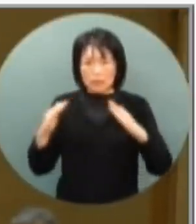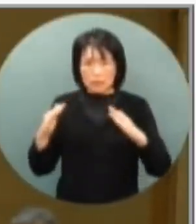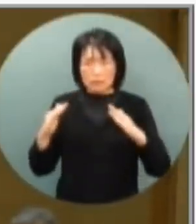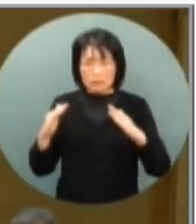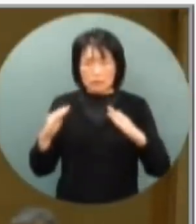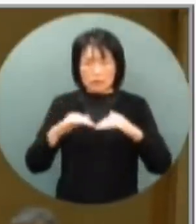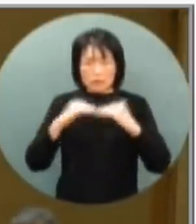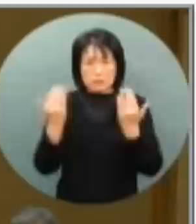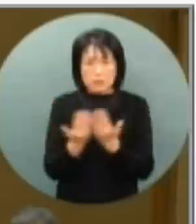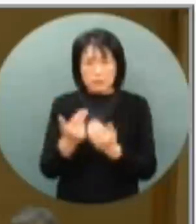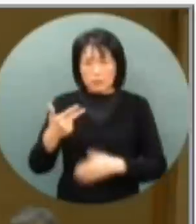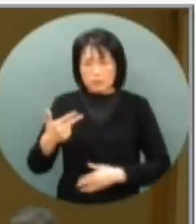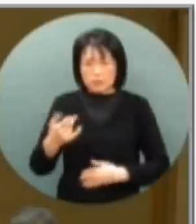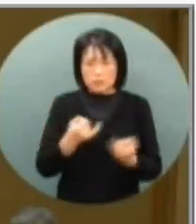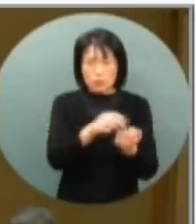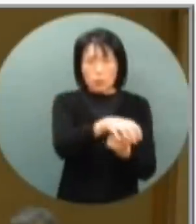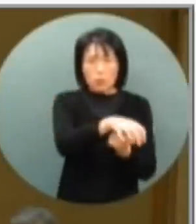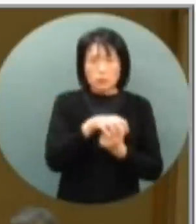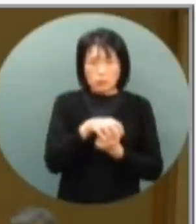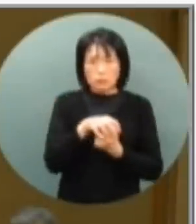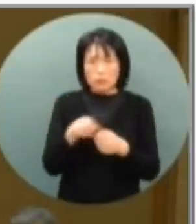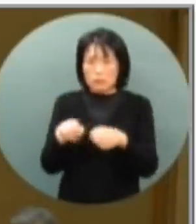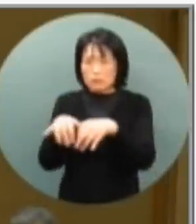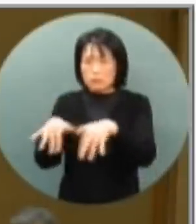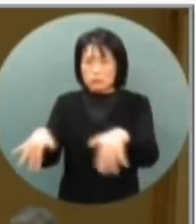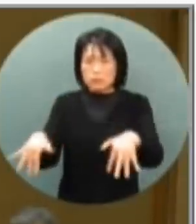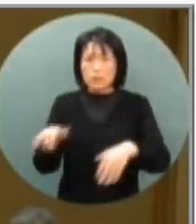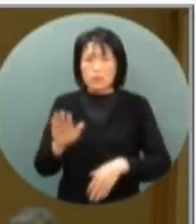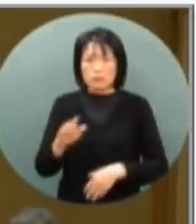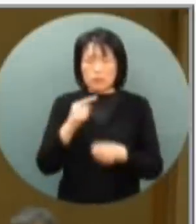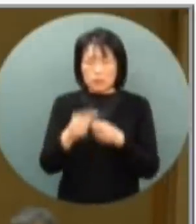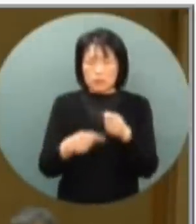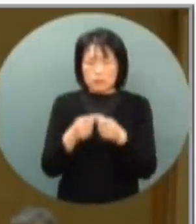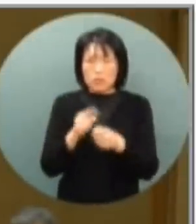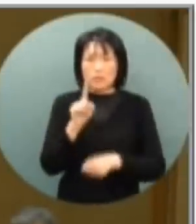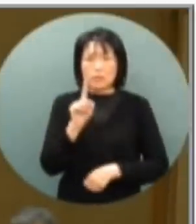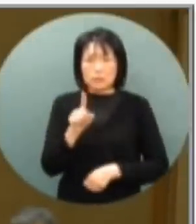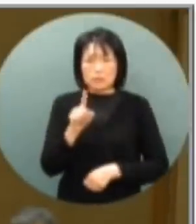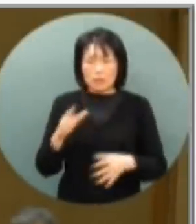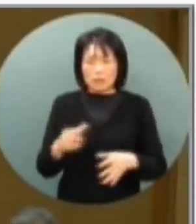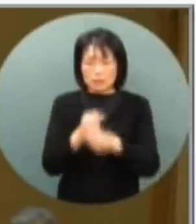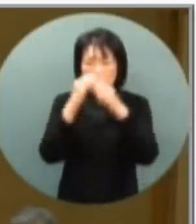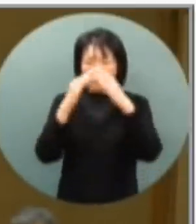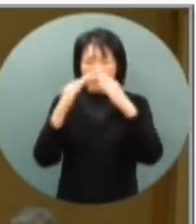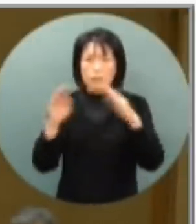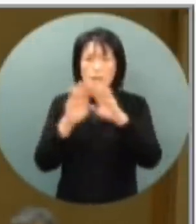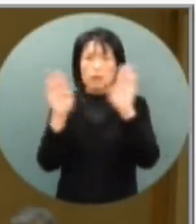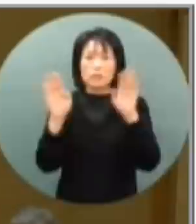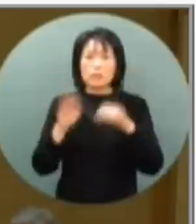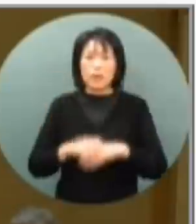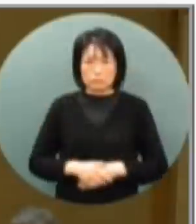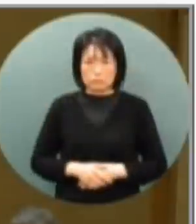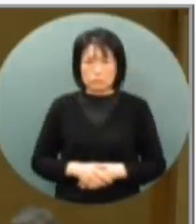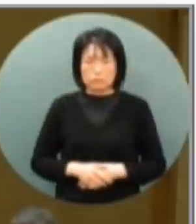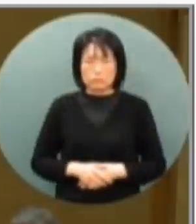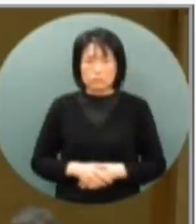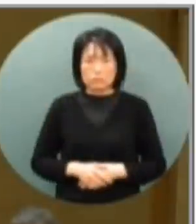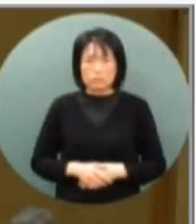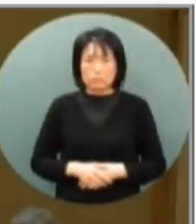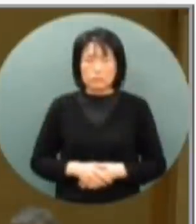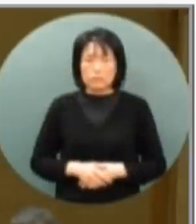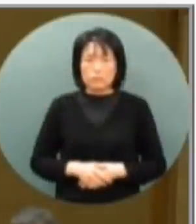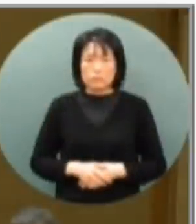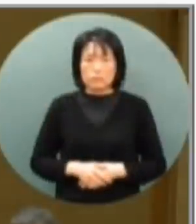で組織されています。年1回総会も開かれています。そこではこ